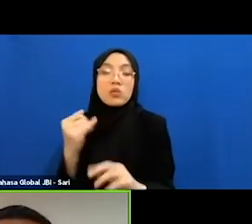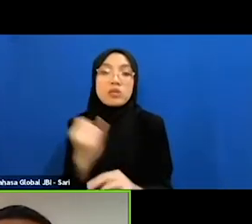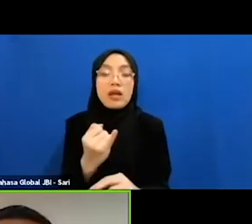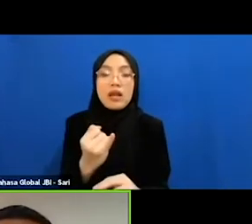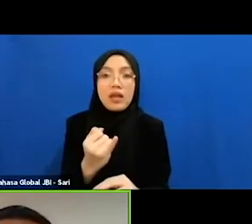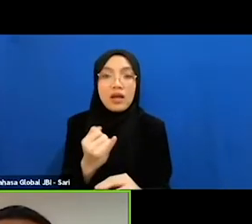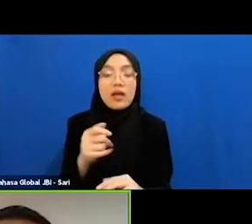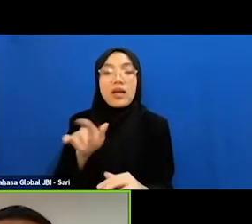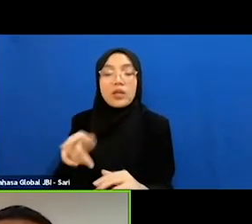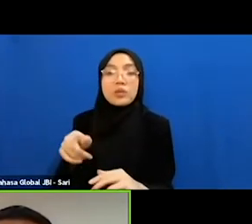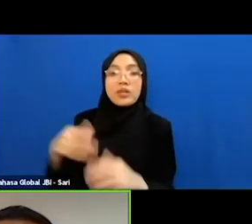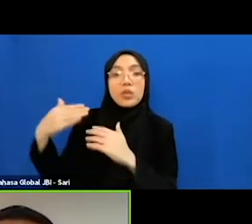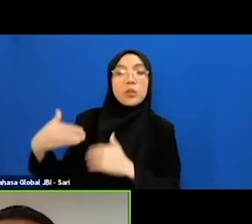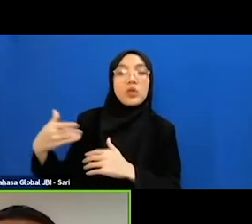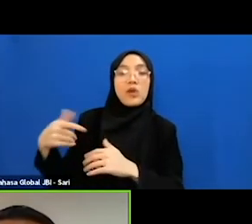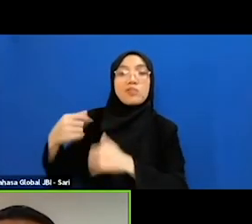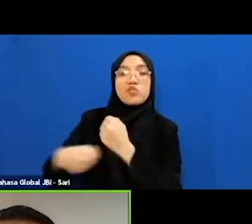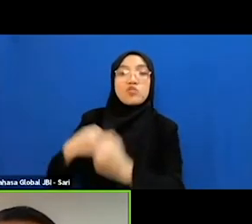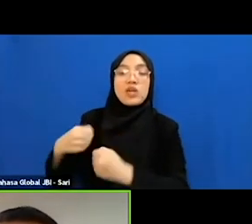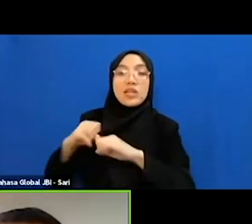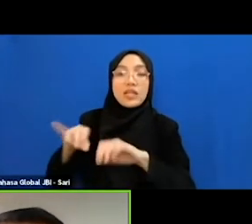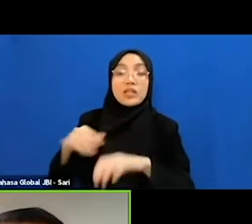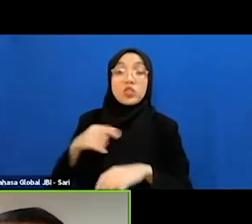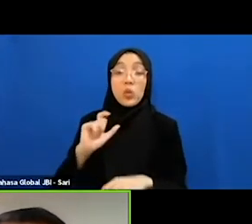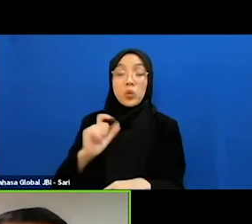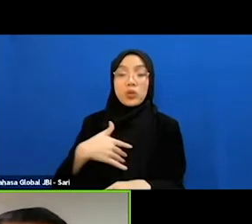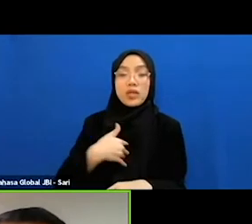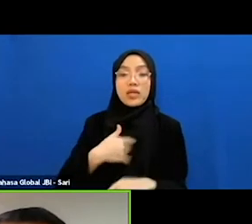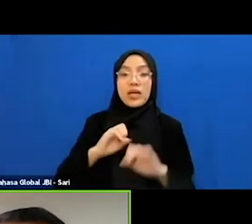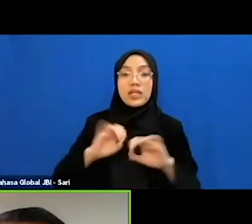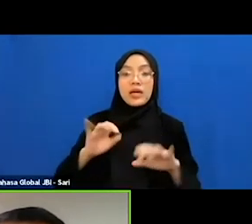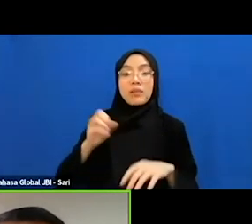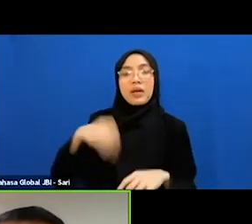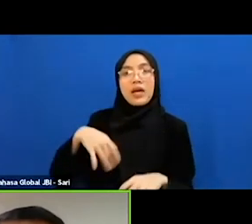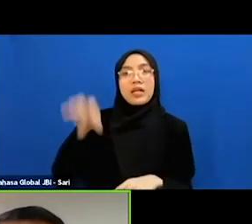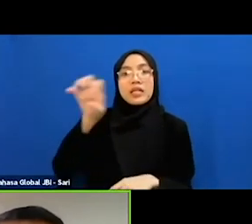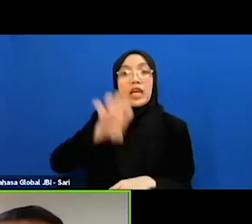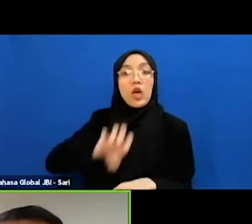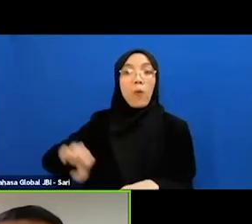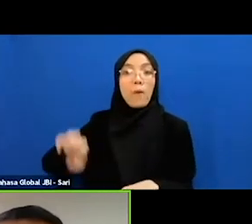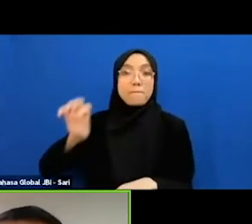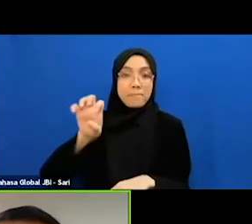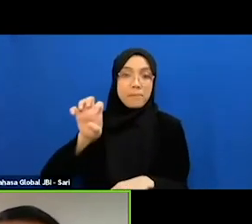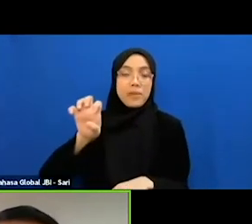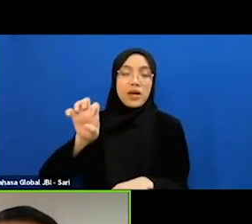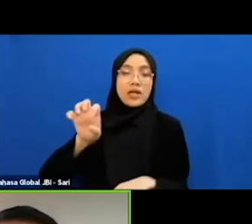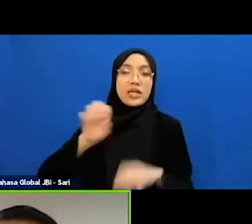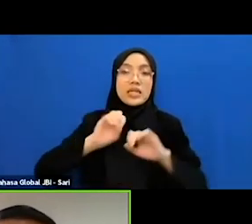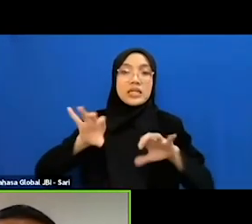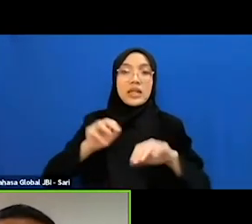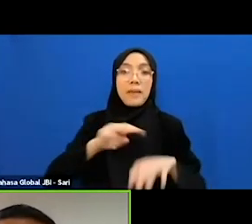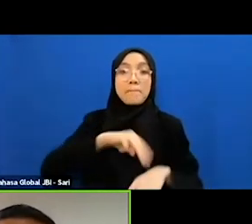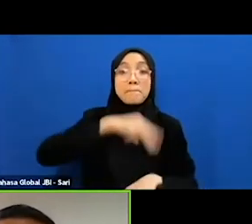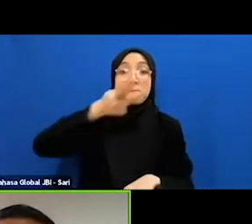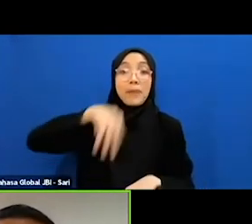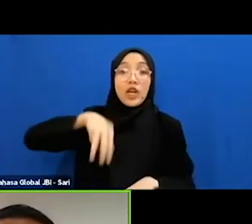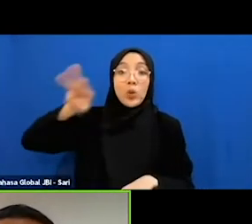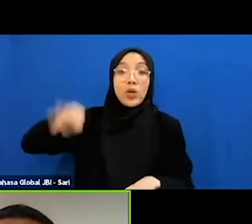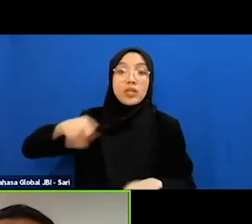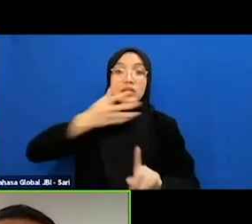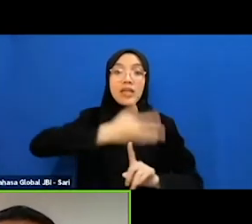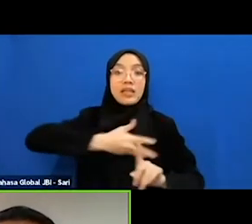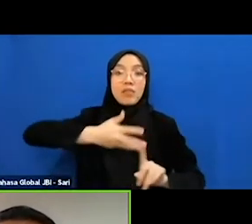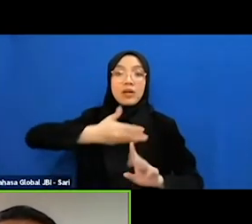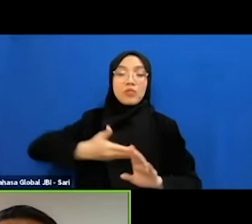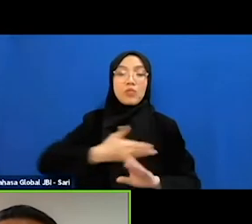begitu ya Saya pernah Berikan contoh di Eropa atau di mana eh iklan McDonald itu yang ini